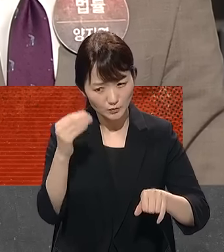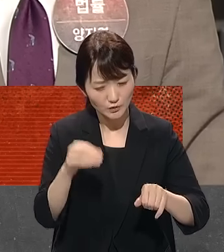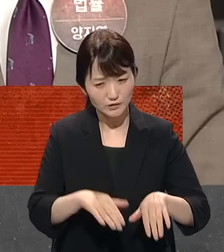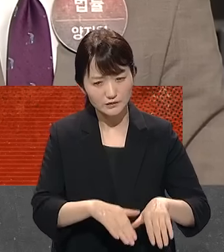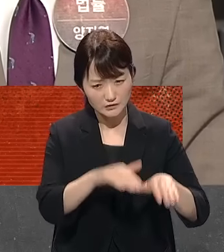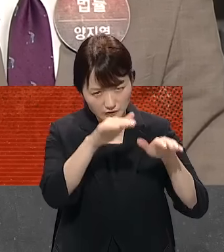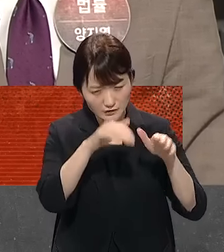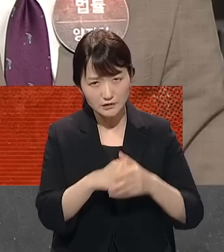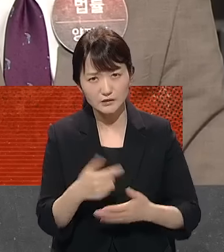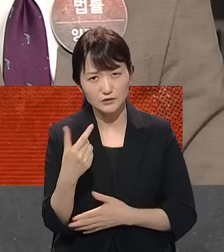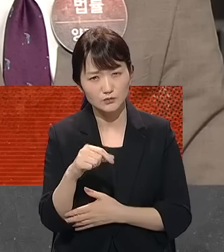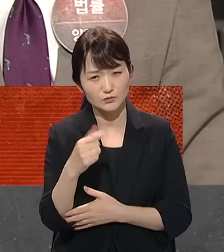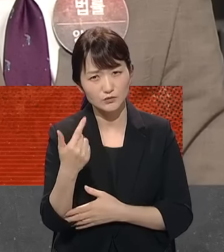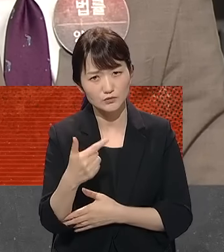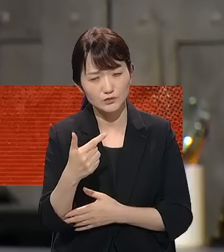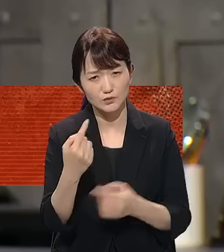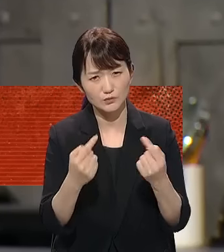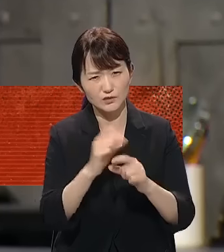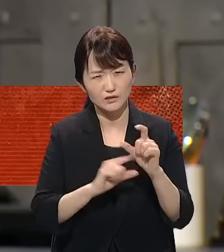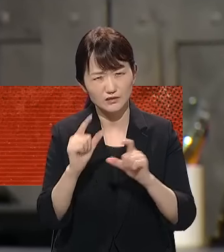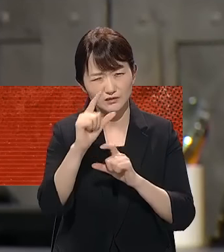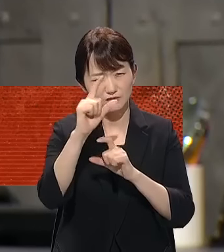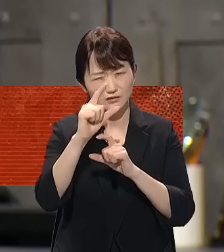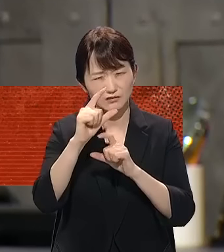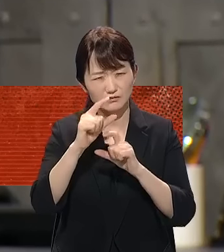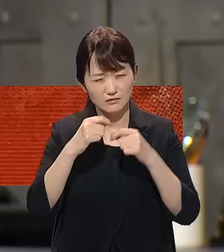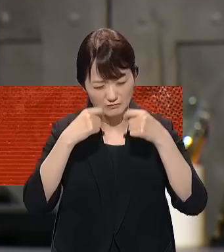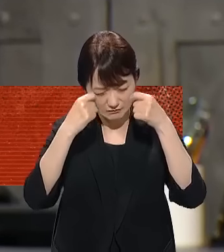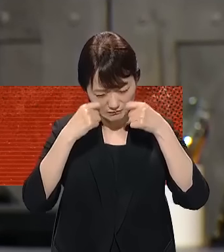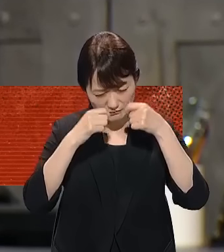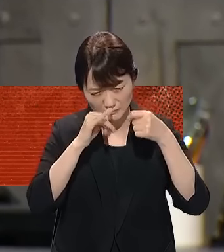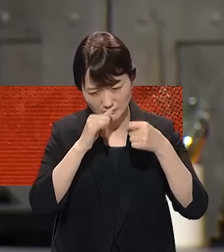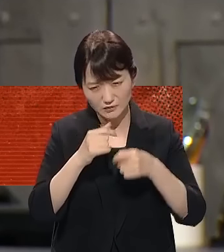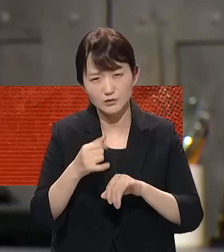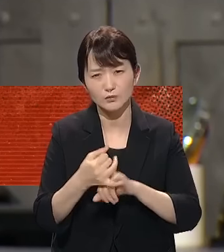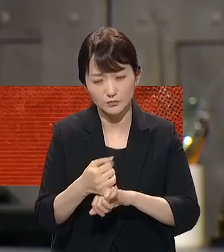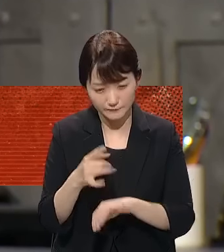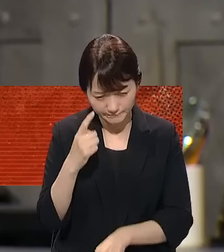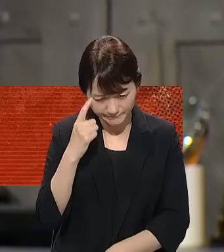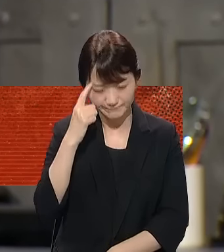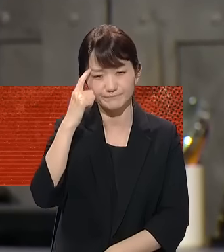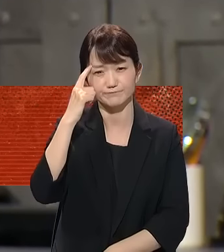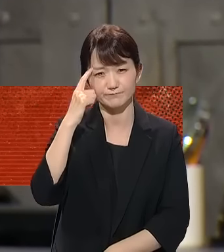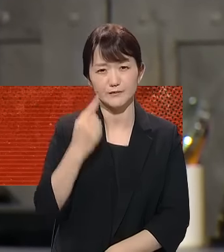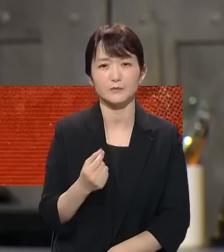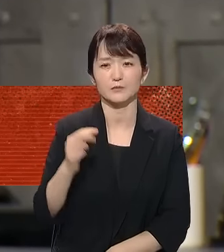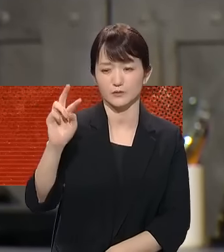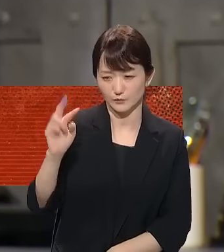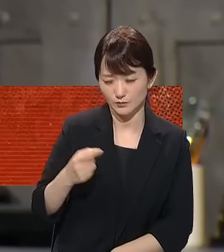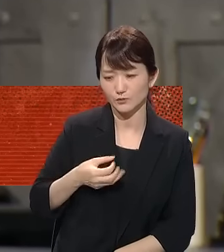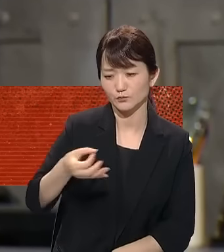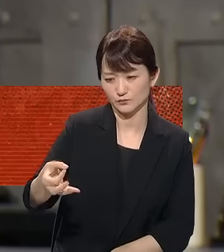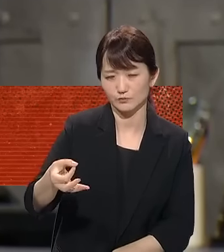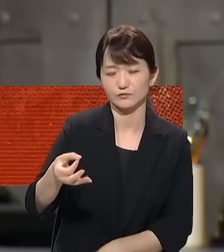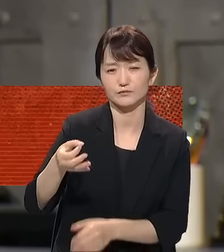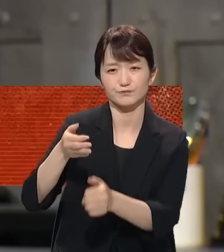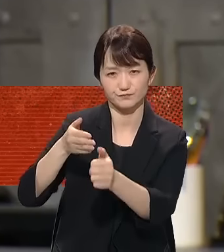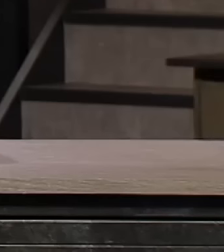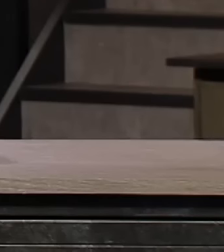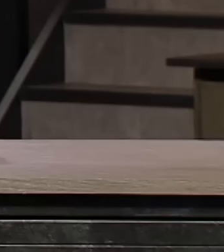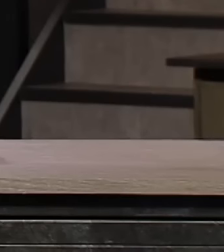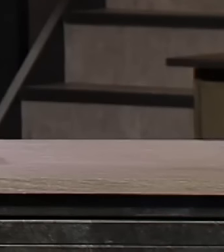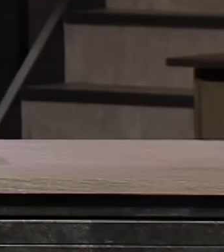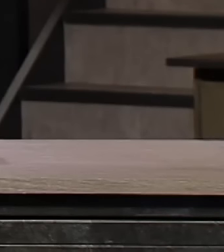6만 6천에 몇 배 몇십배 눈물을 흘릴지도 모른다는 거 꼭 깨달 아시고 빨리 와서 계산하시고 바랍니다 그러니까